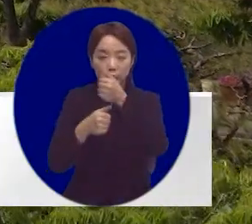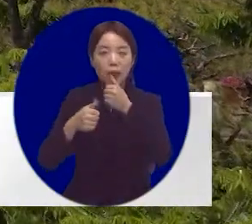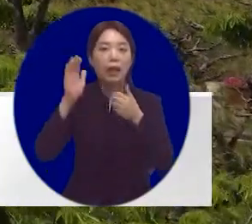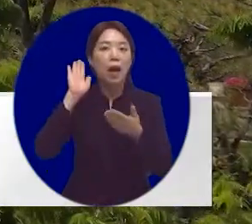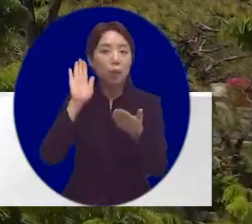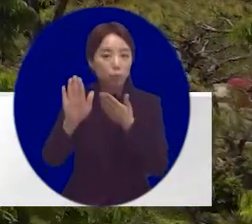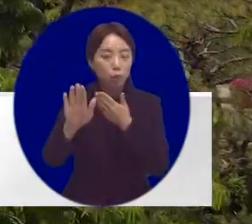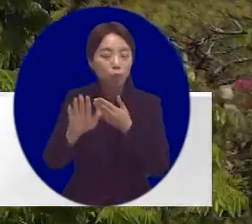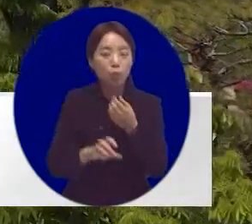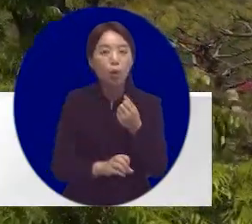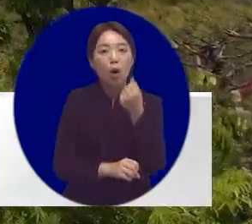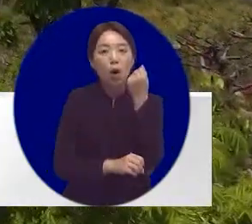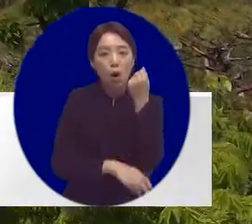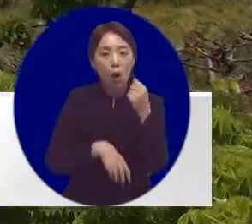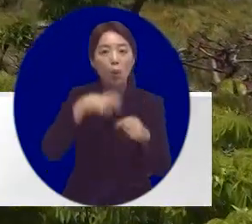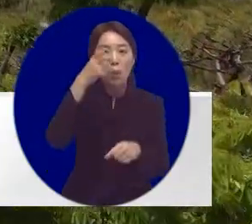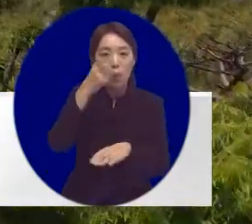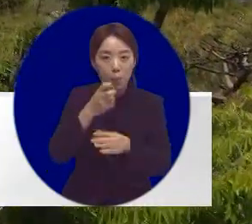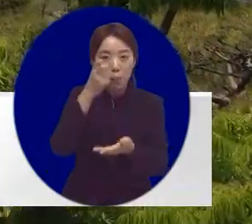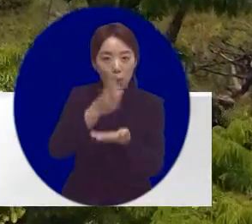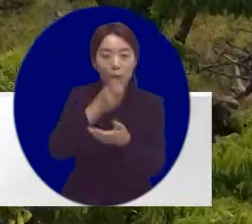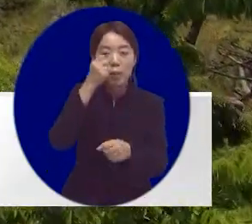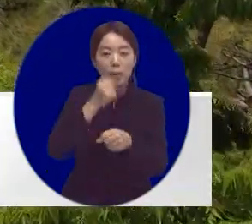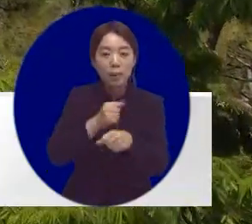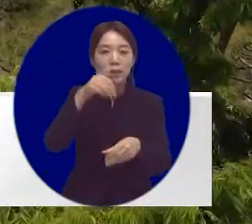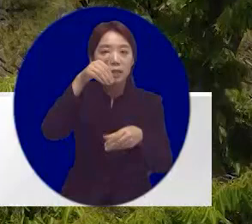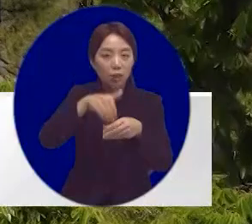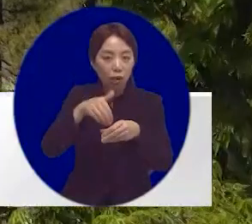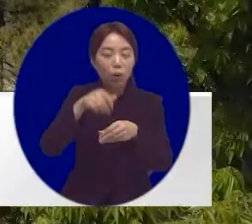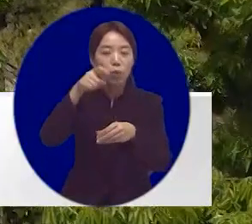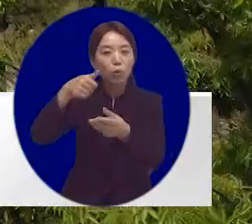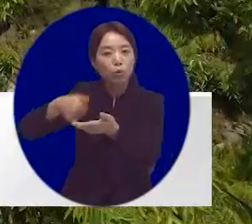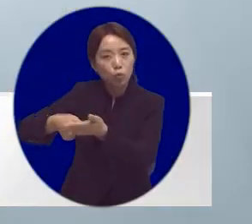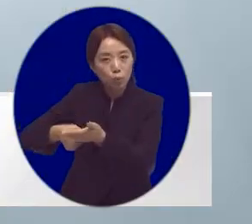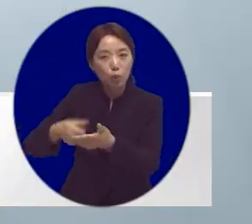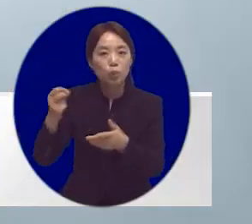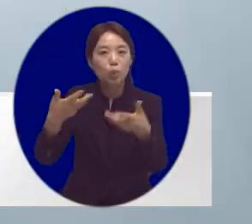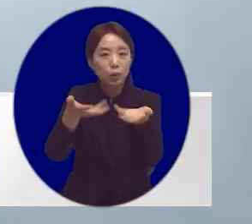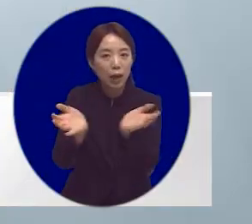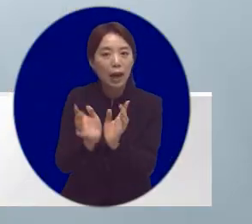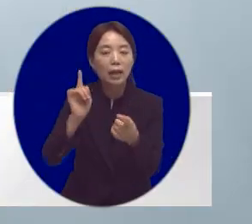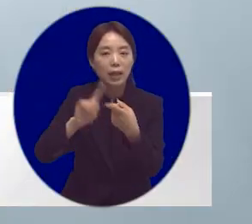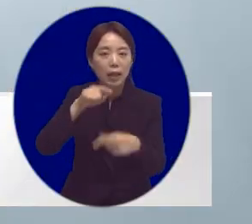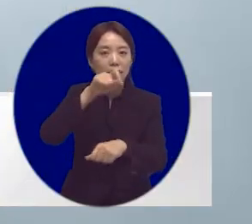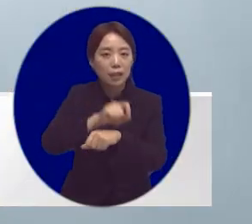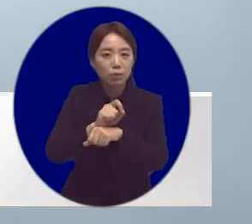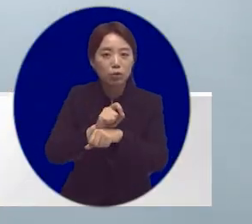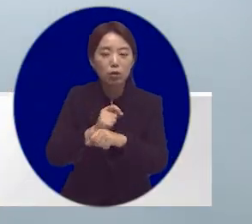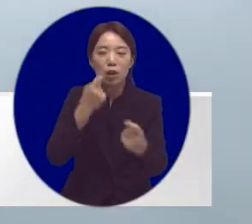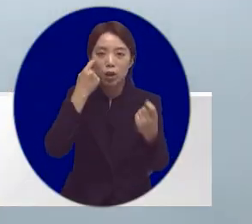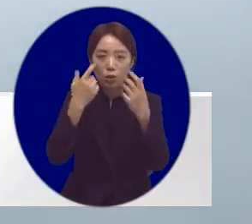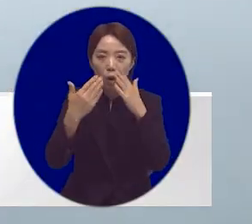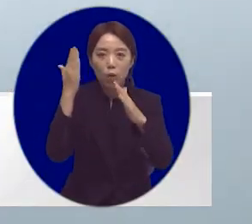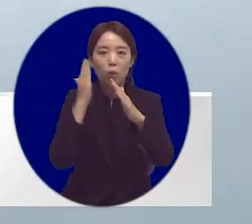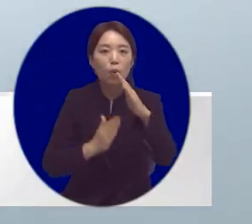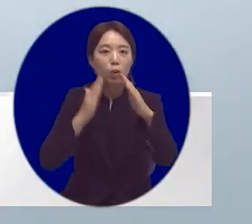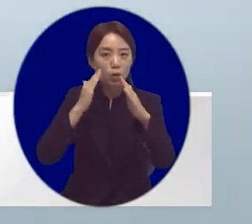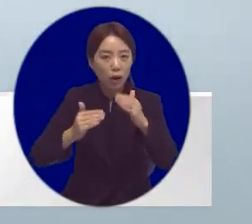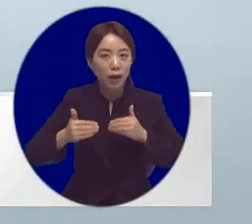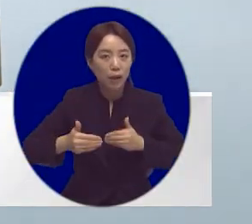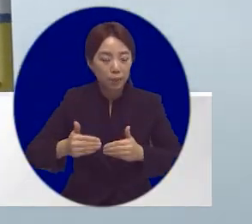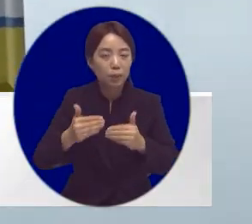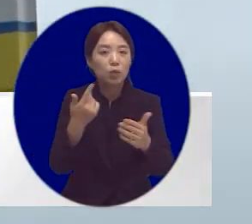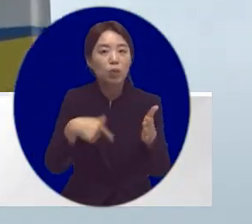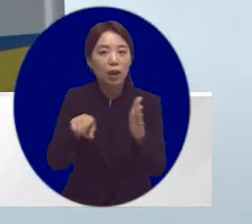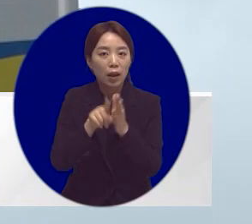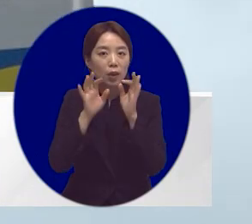중앙선거관리위원회는 앞으로도 헌법이 위원회에 부여하고 있는 선거와 국민투표, 정당에 관한 사무를 정확하고 공정하게 처리하도록